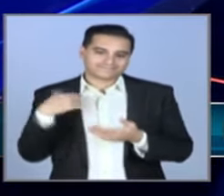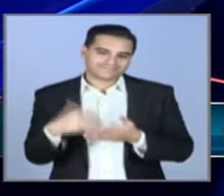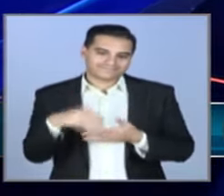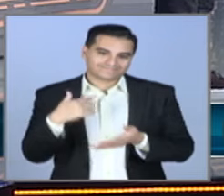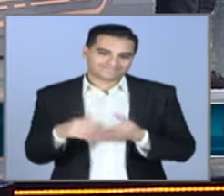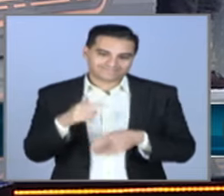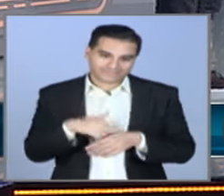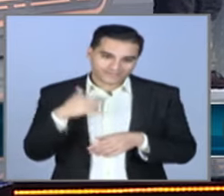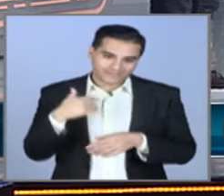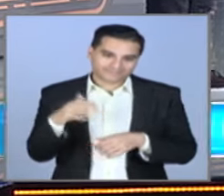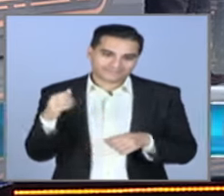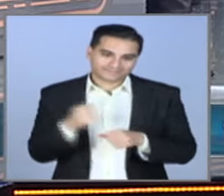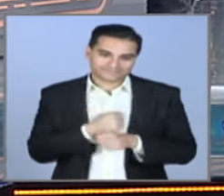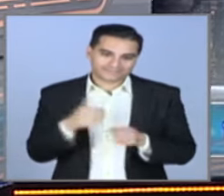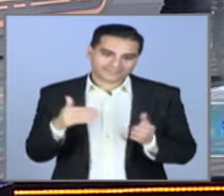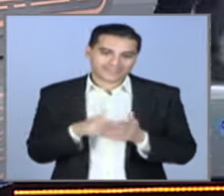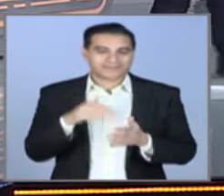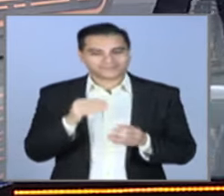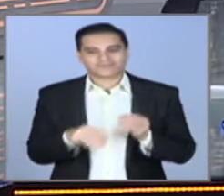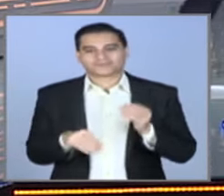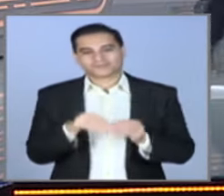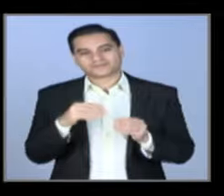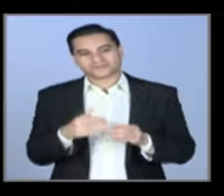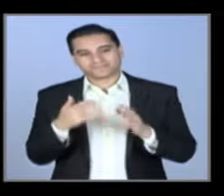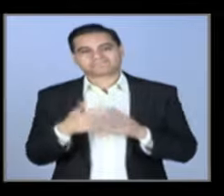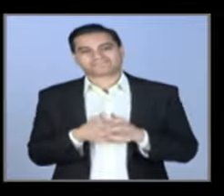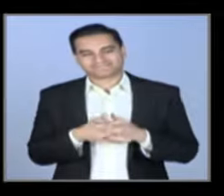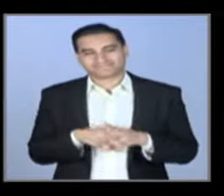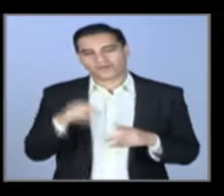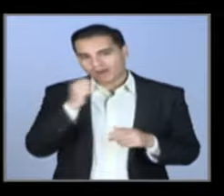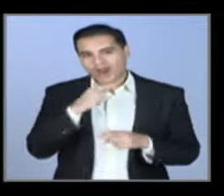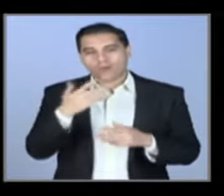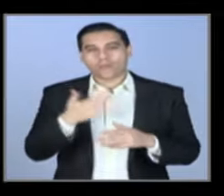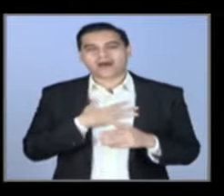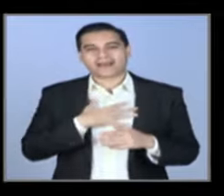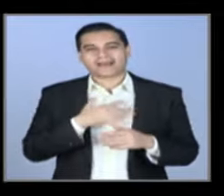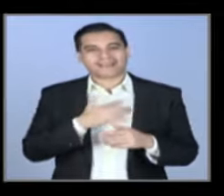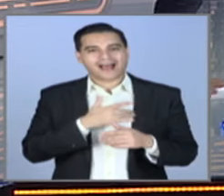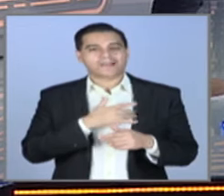صح، ولكن الوقت كان خلص للأسف الشديد. على مكان